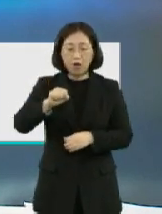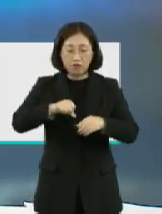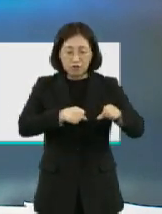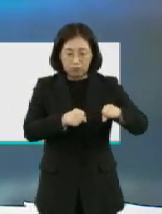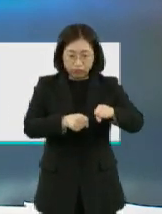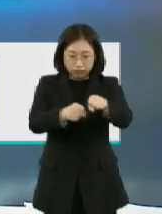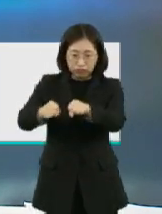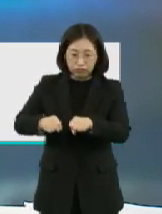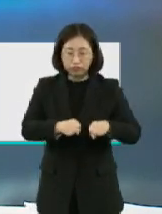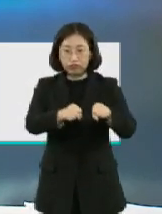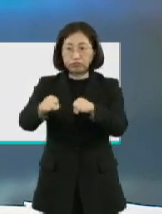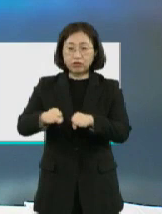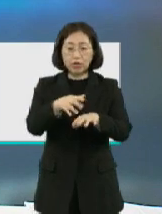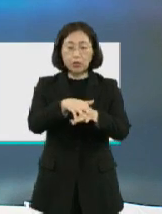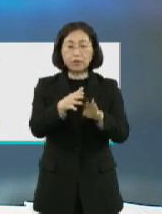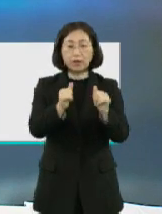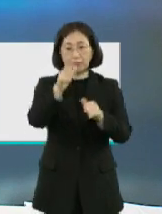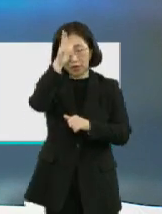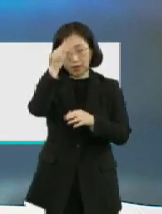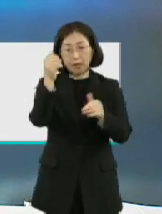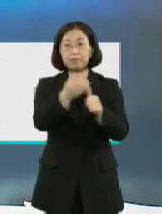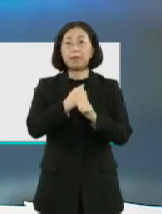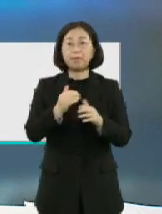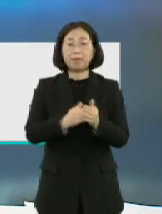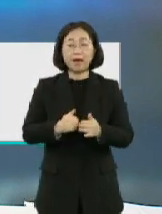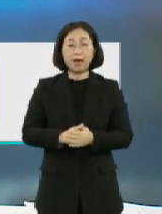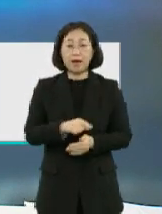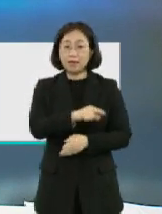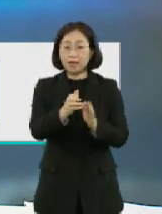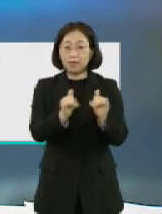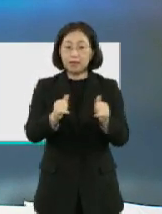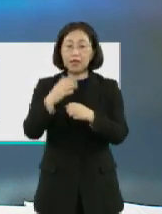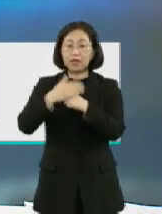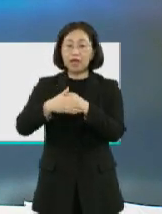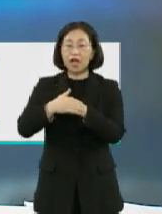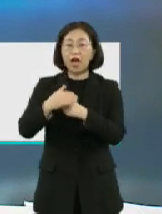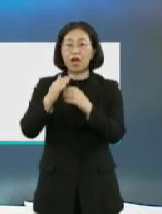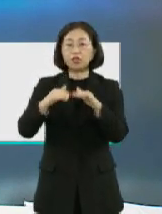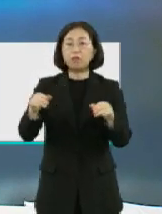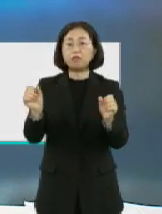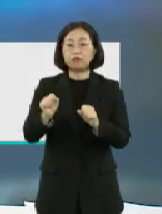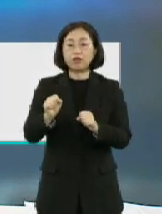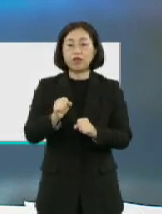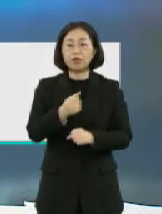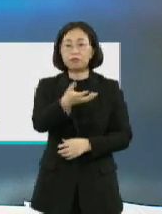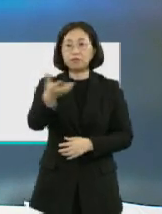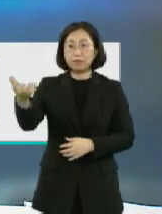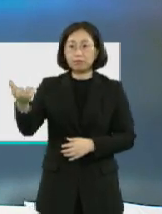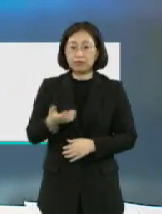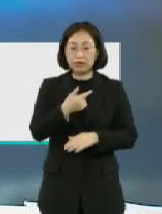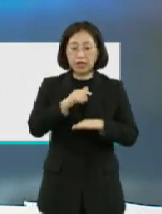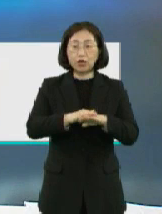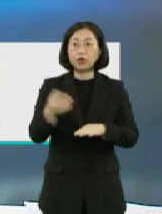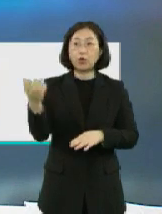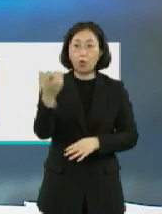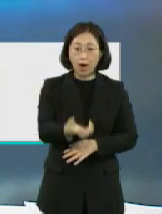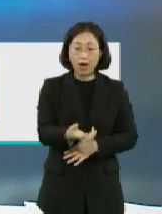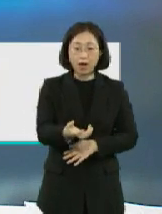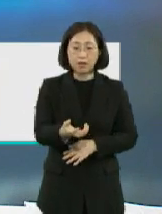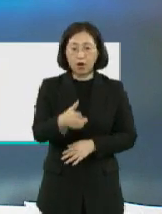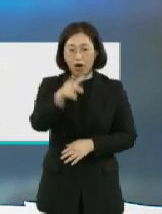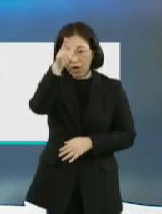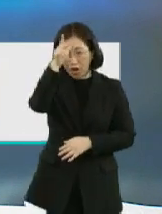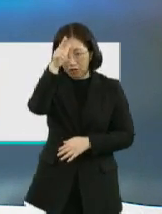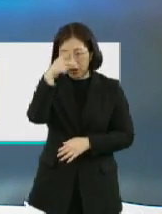일삼은 오토바이 폭주족들이 경찰에 붙잡혔습니다. 이들은 대구와 전북 등에서 대전으로 넘어와 원정으로 온 뒤 경찰